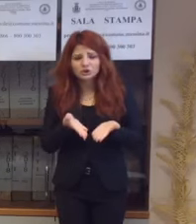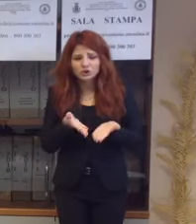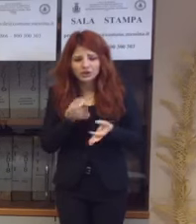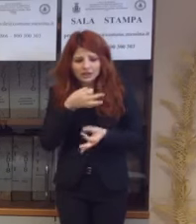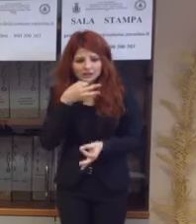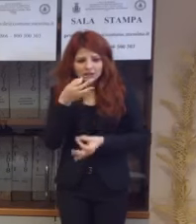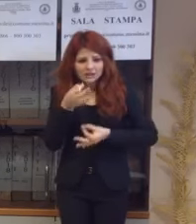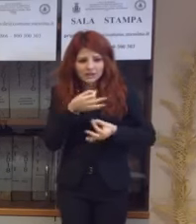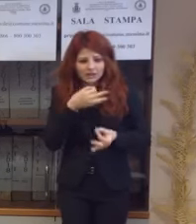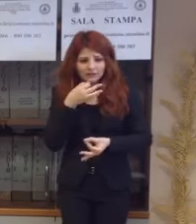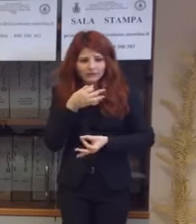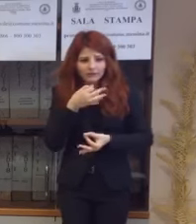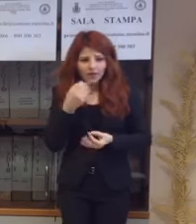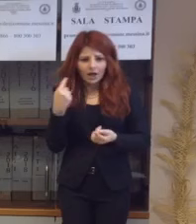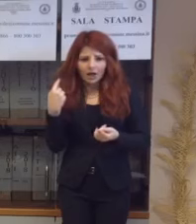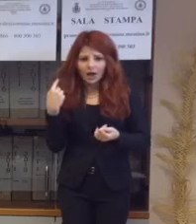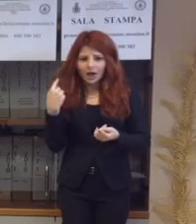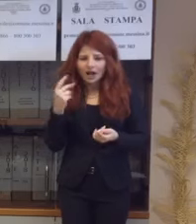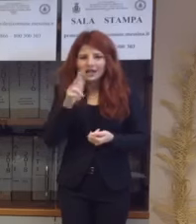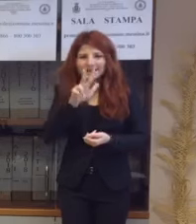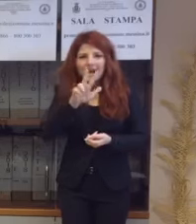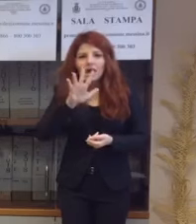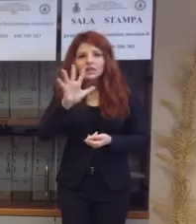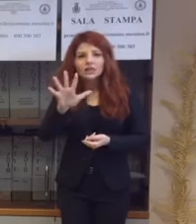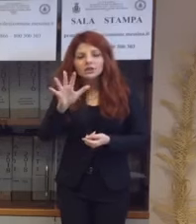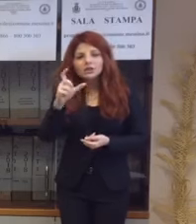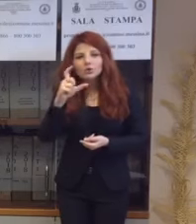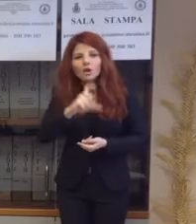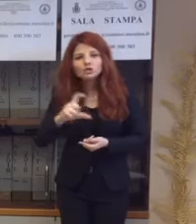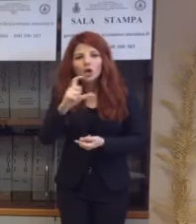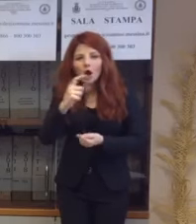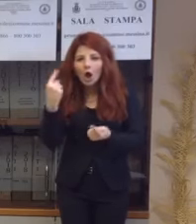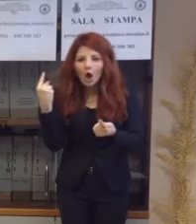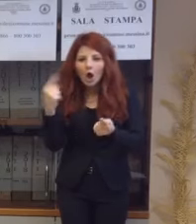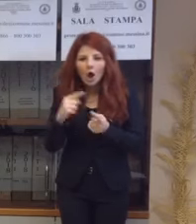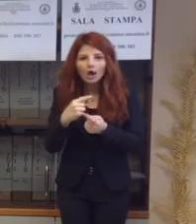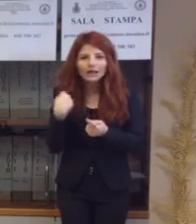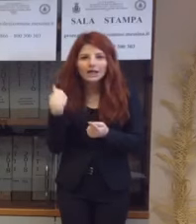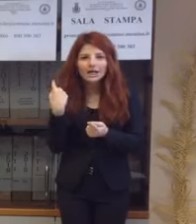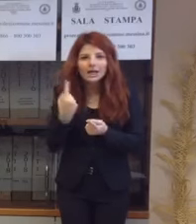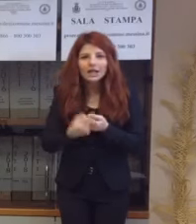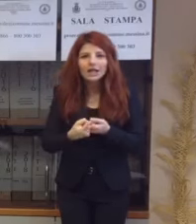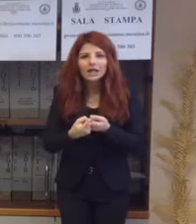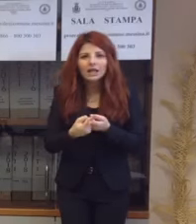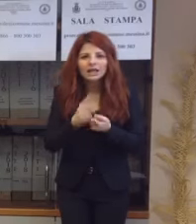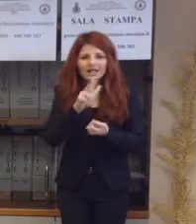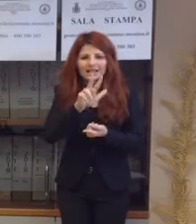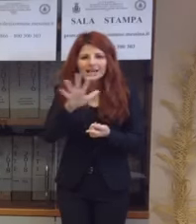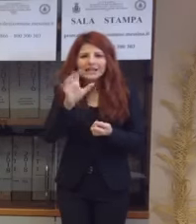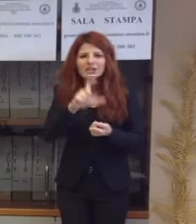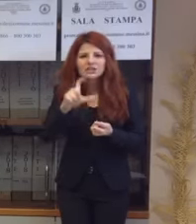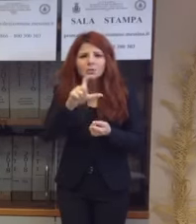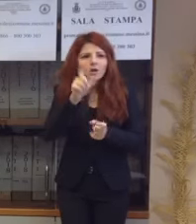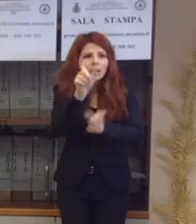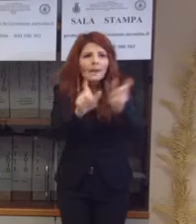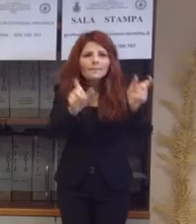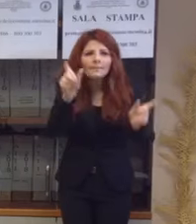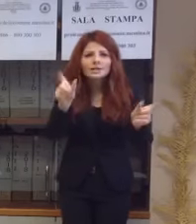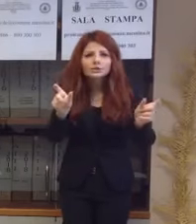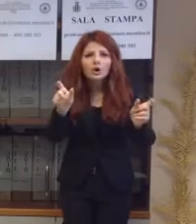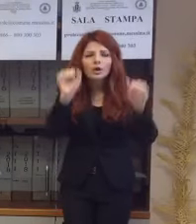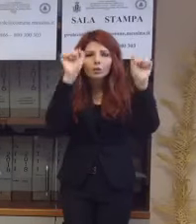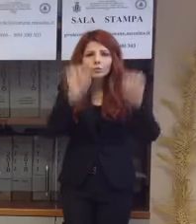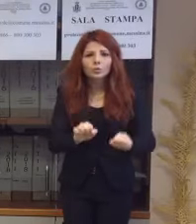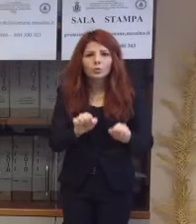Sono passati qua oltre 35 giorni, e in oltre 35 giorni la gente che ha chiuso l'attività